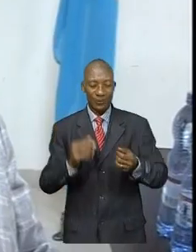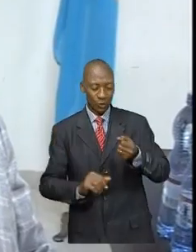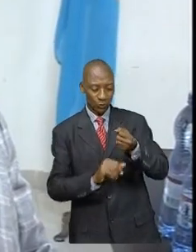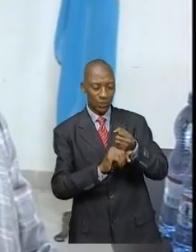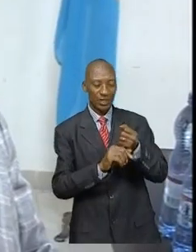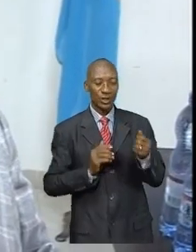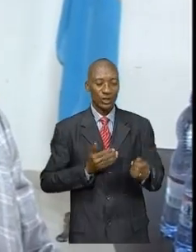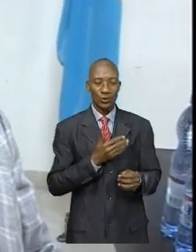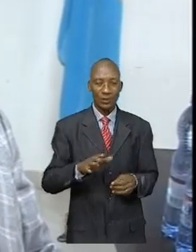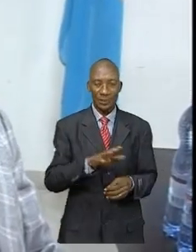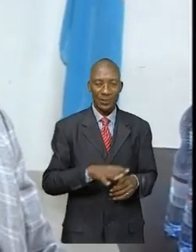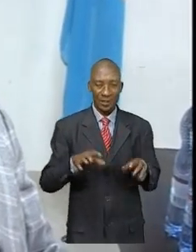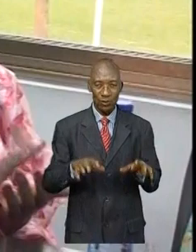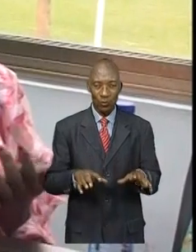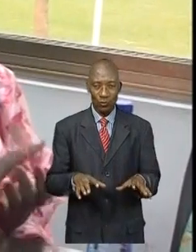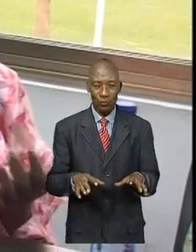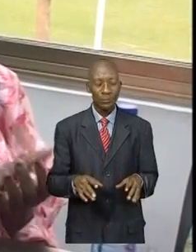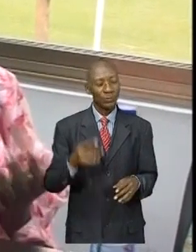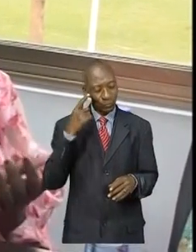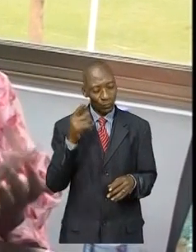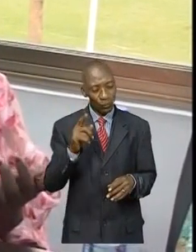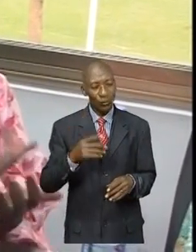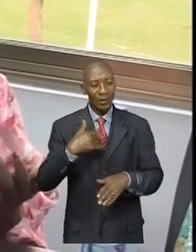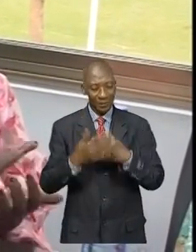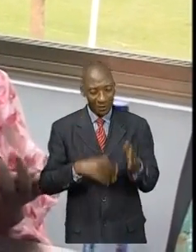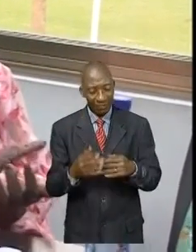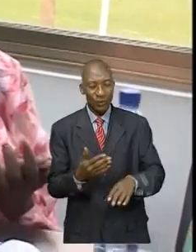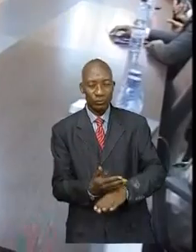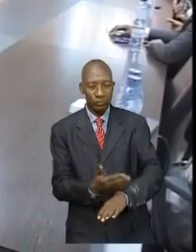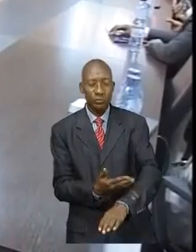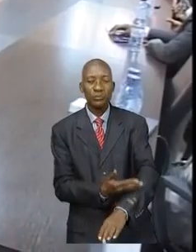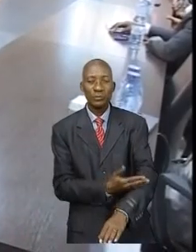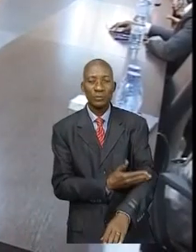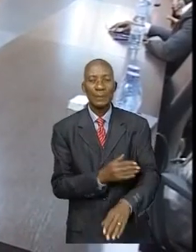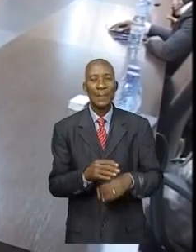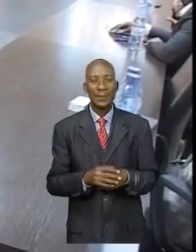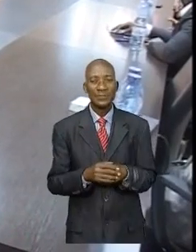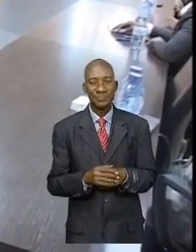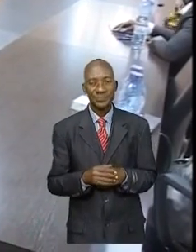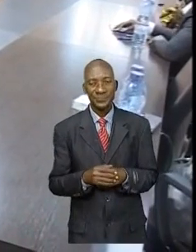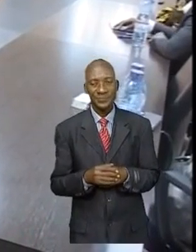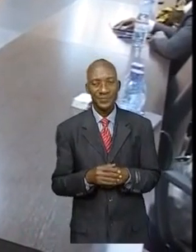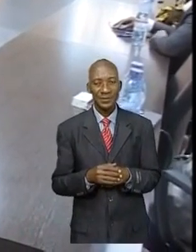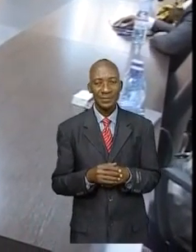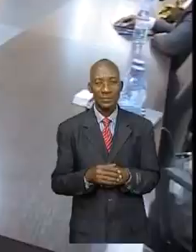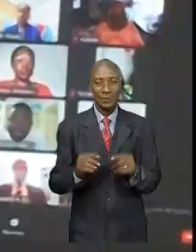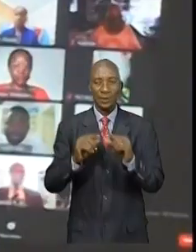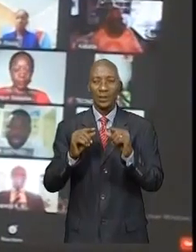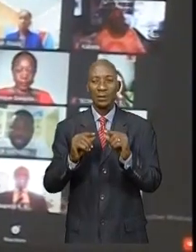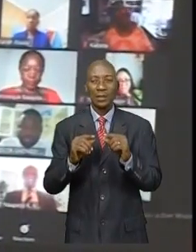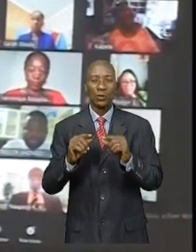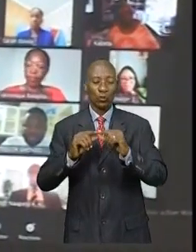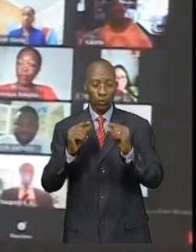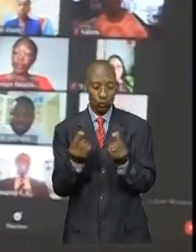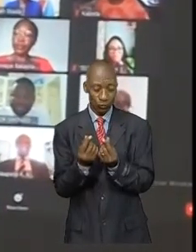et aussi de travailler pour leur épanouissement dans leurs différents pays d'accueil. Ce mouvement FIS, Forum intellectuel